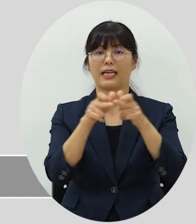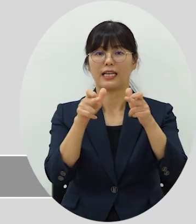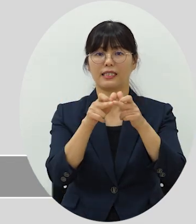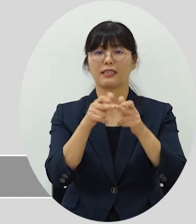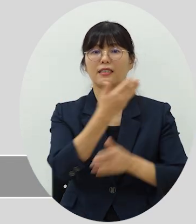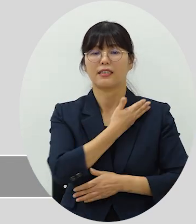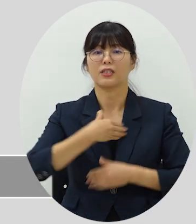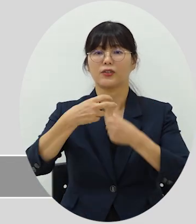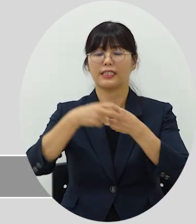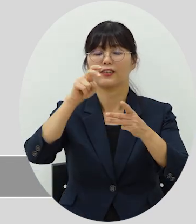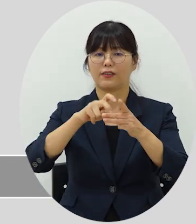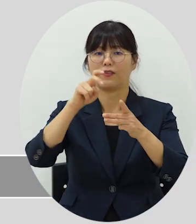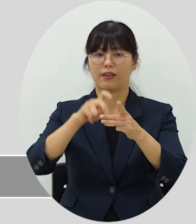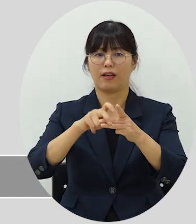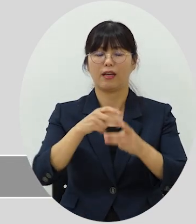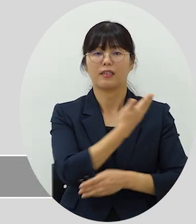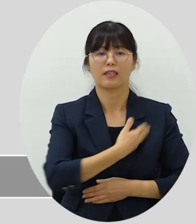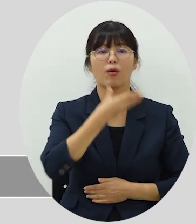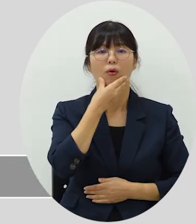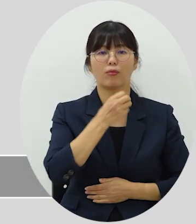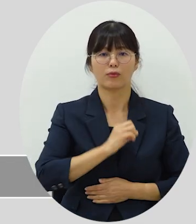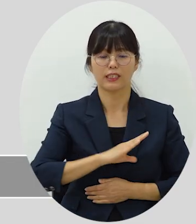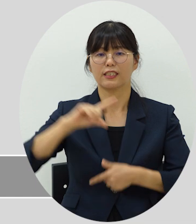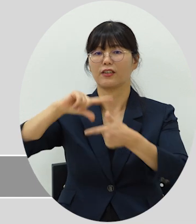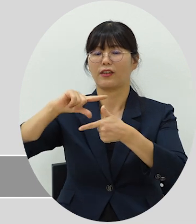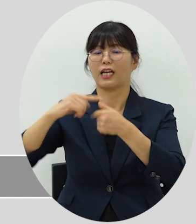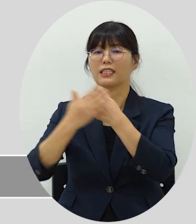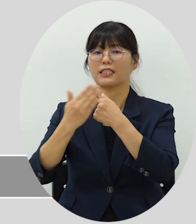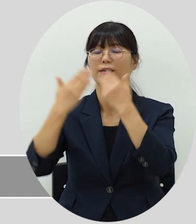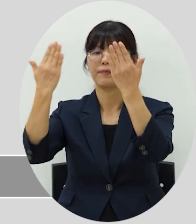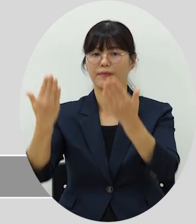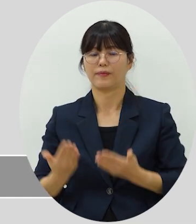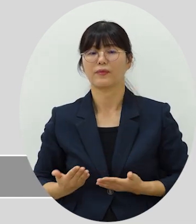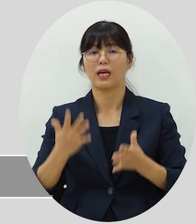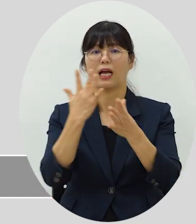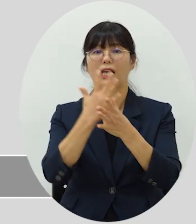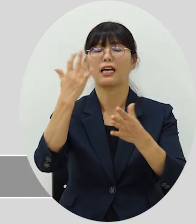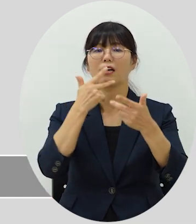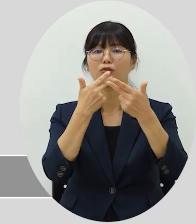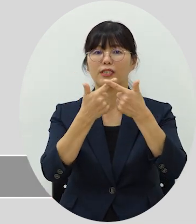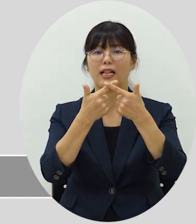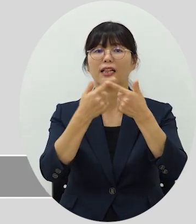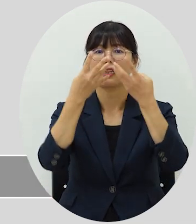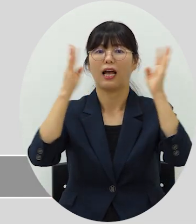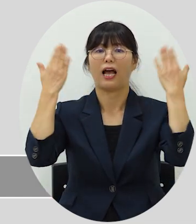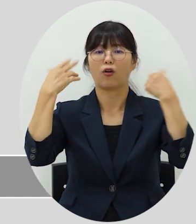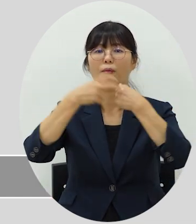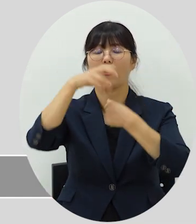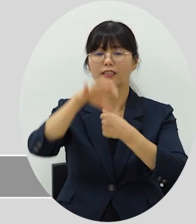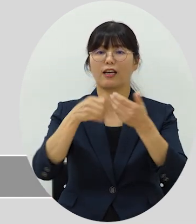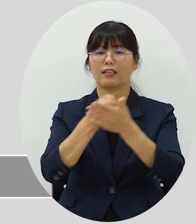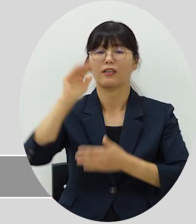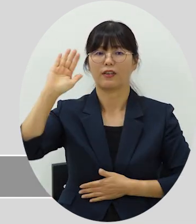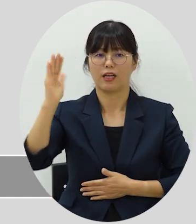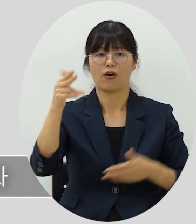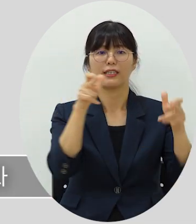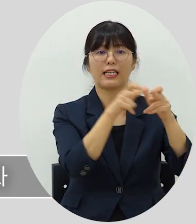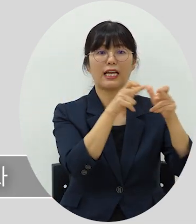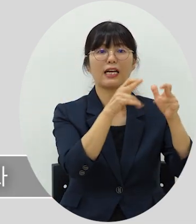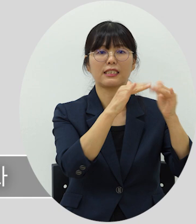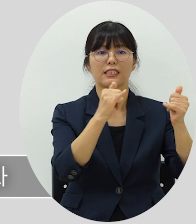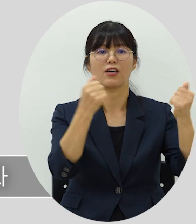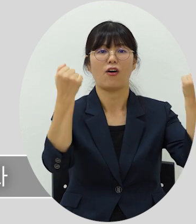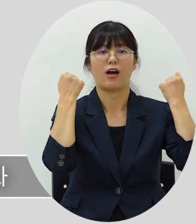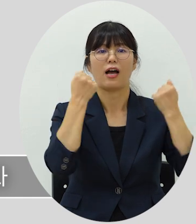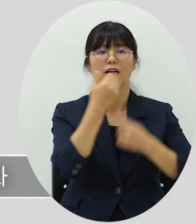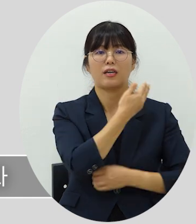경상남도 지역장애인 보건의료센터는 보건복지부와 경상남도의 지원을 받아 양산 부산대학교 병원에 지정된